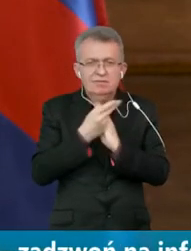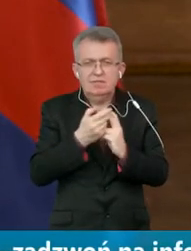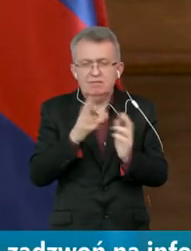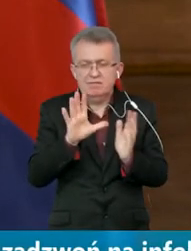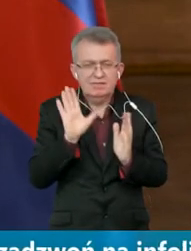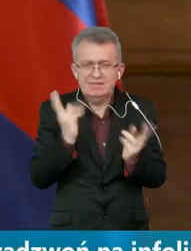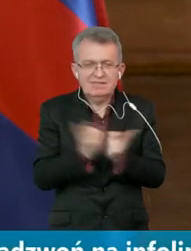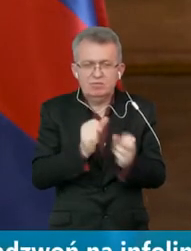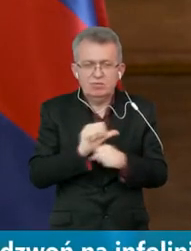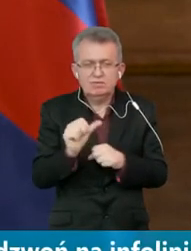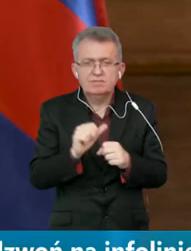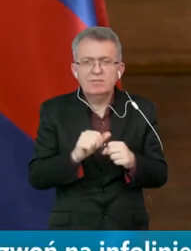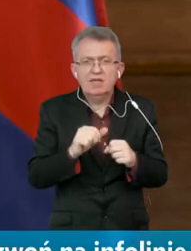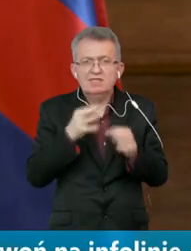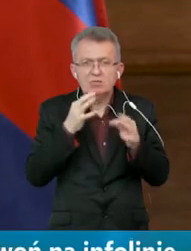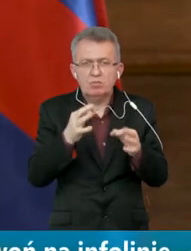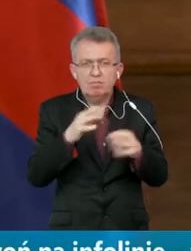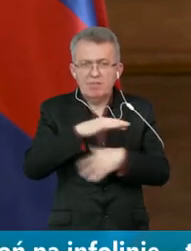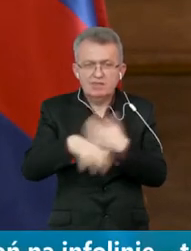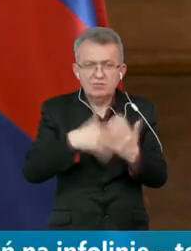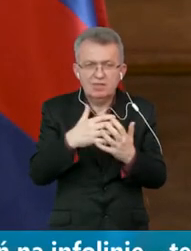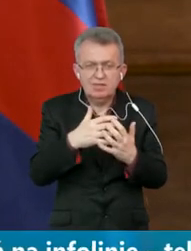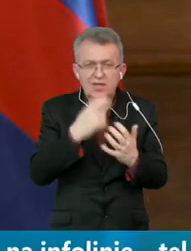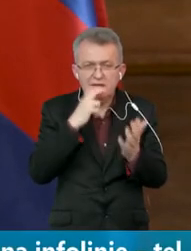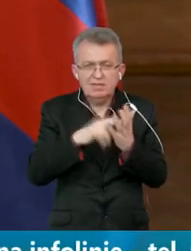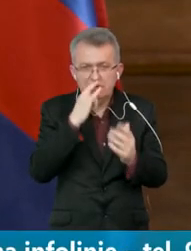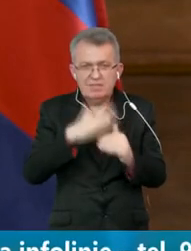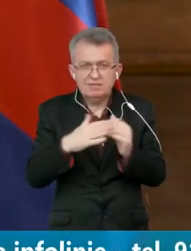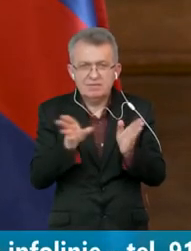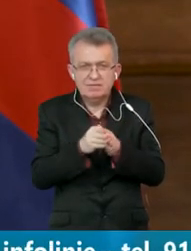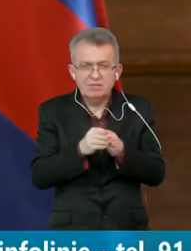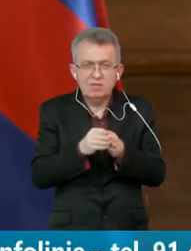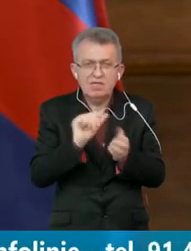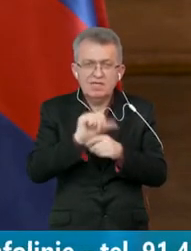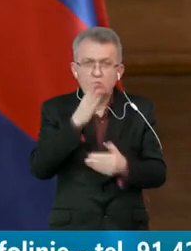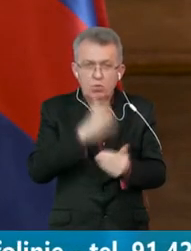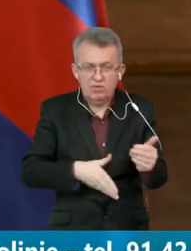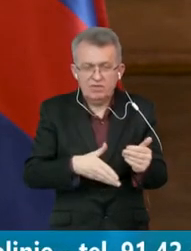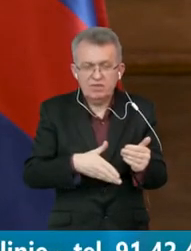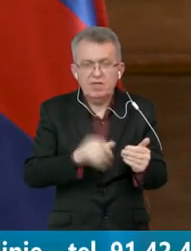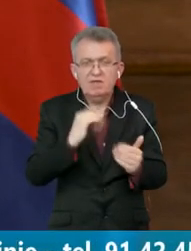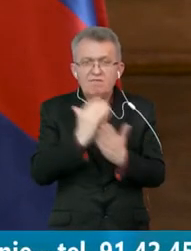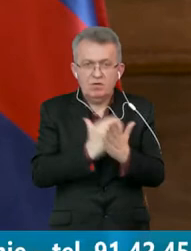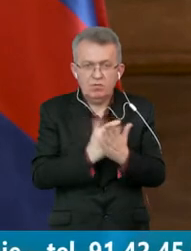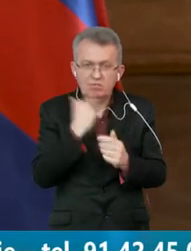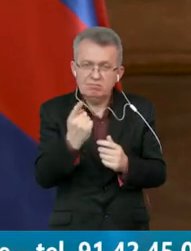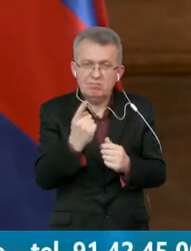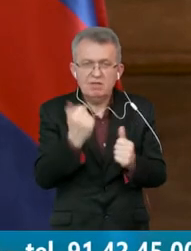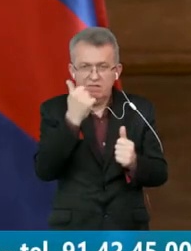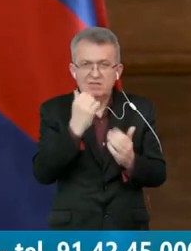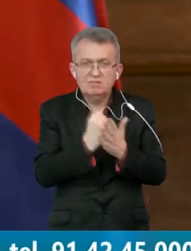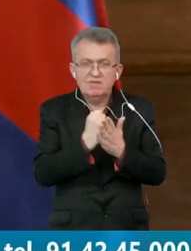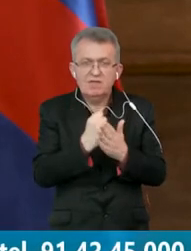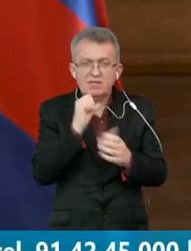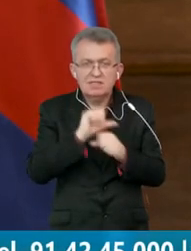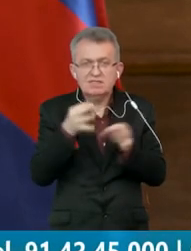strefy płatnego parkowania. Natomiast samochody hybrydowe korzystają z ulg pod warunkiem jednak, że